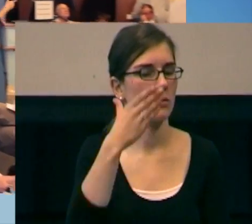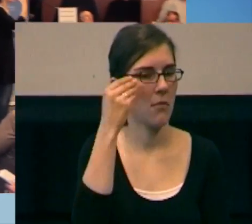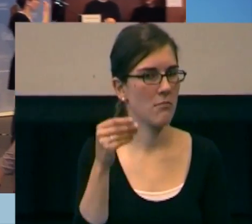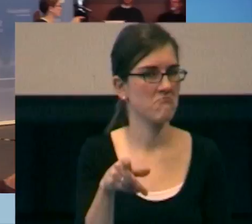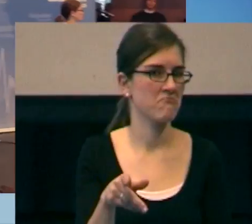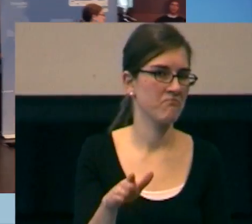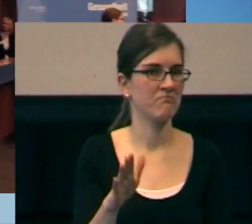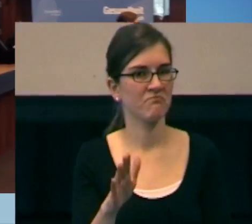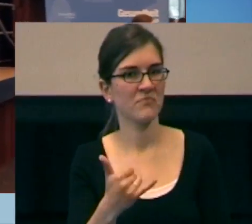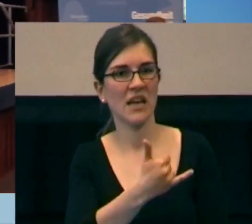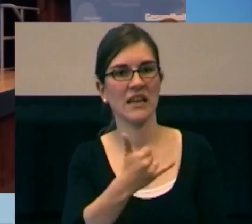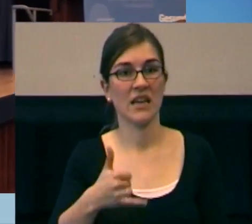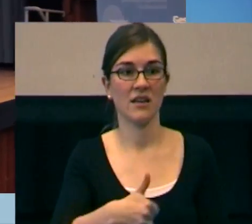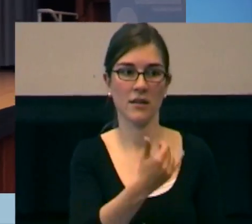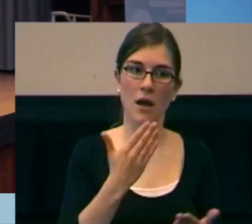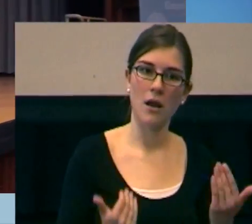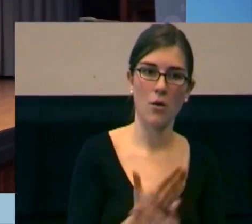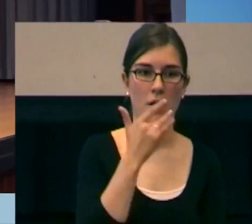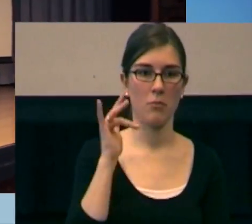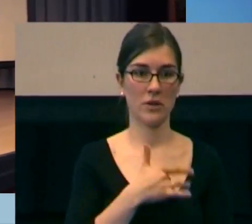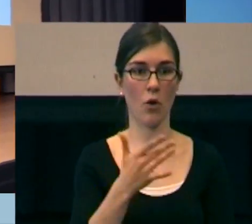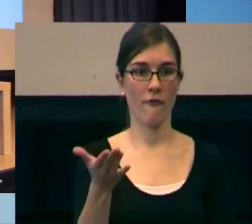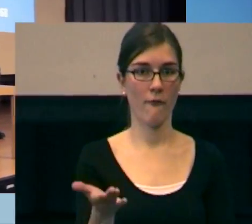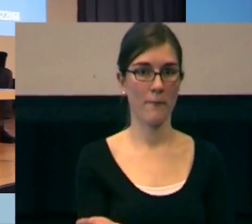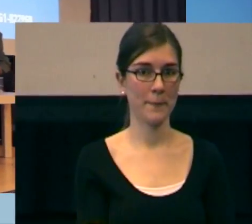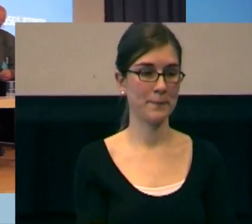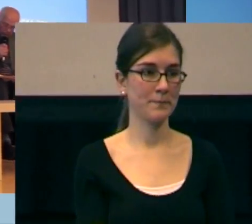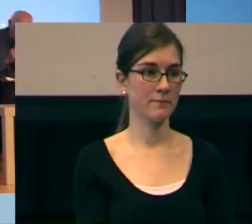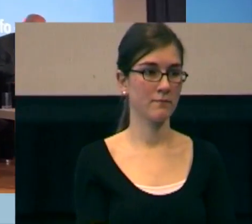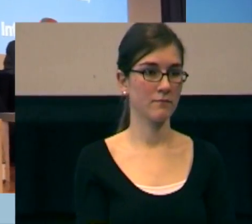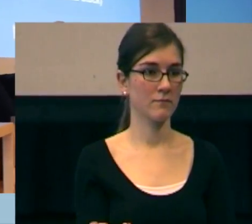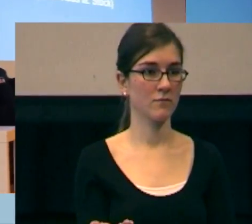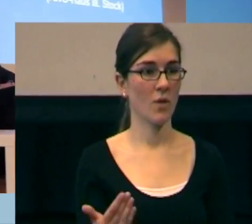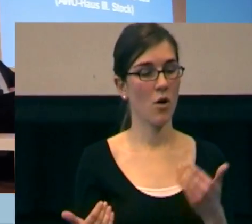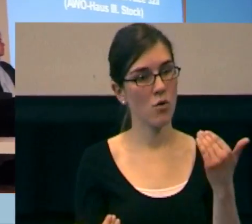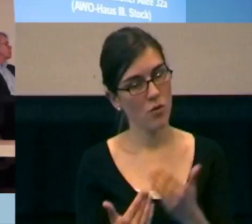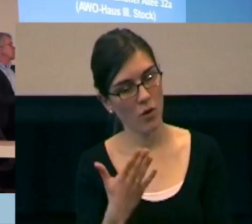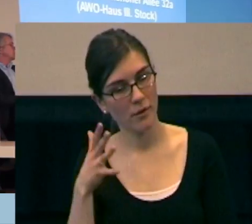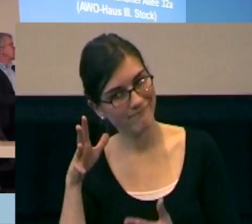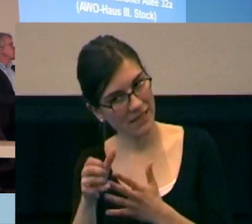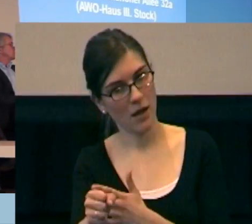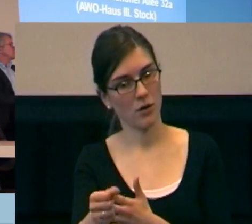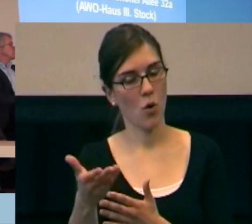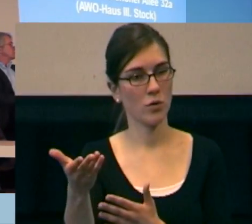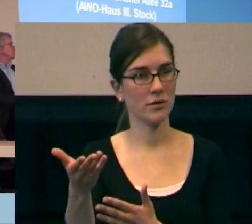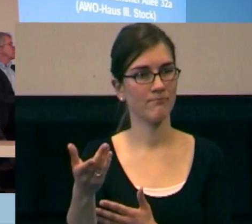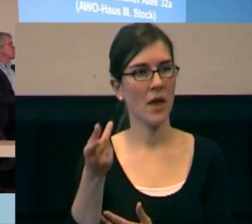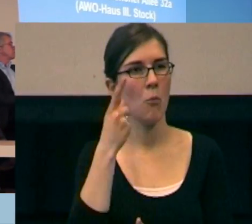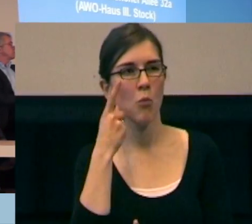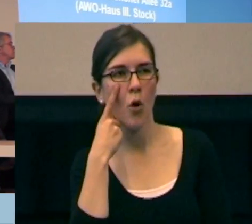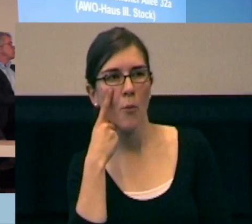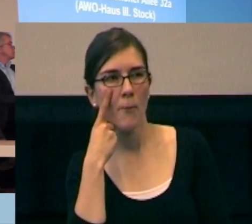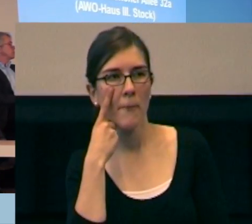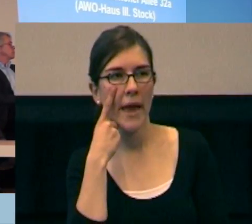sind jedes Jahr neu betroffen und werden neu diagnostiziert. Zurzeit